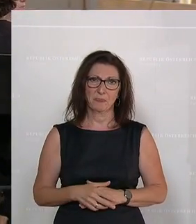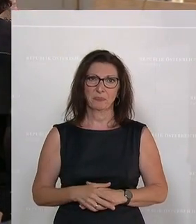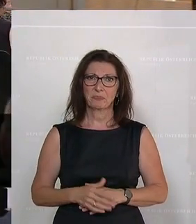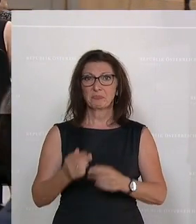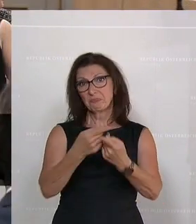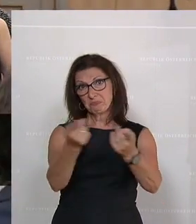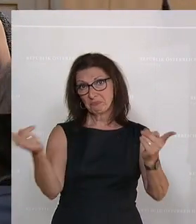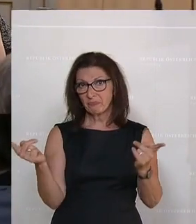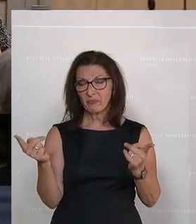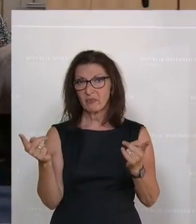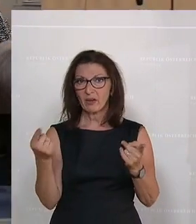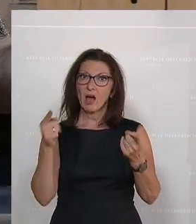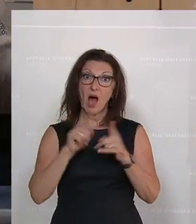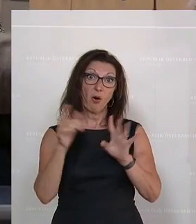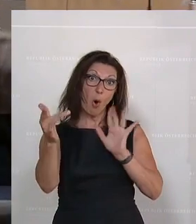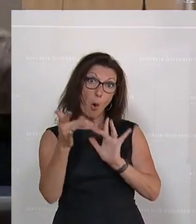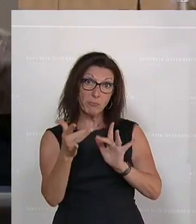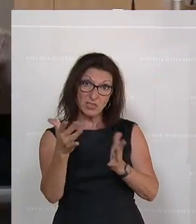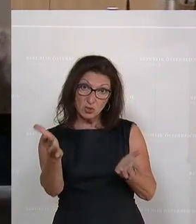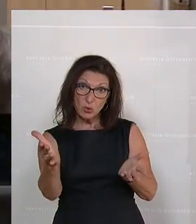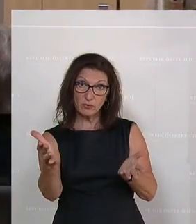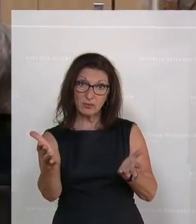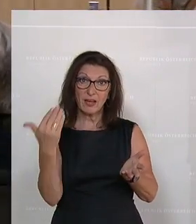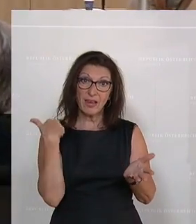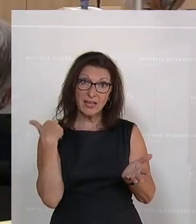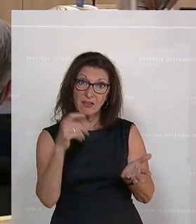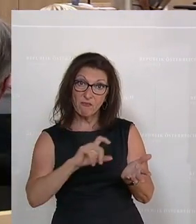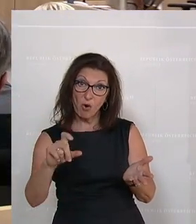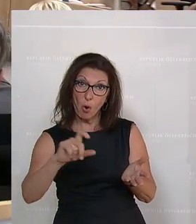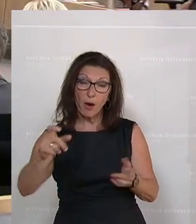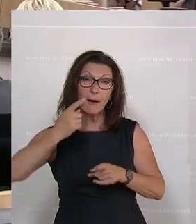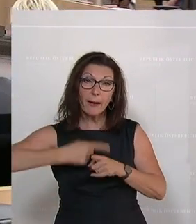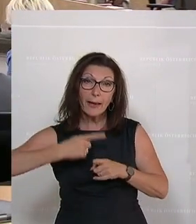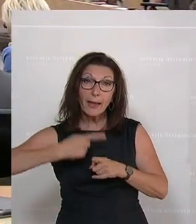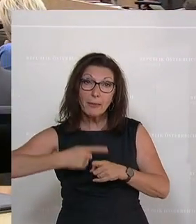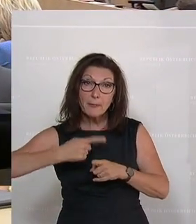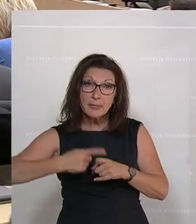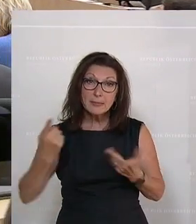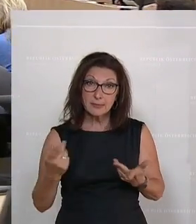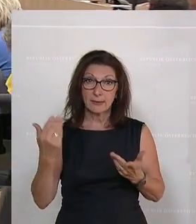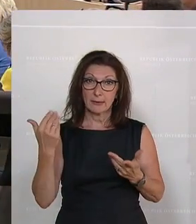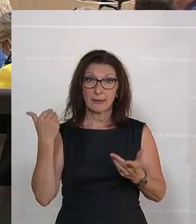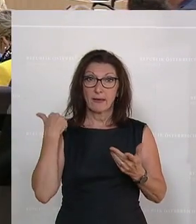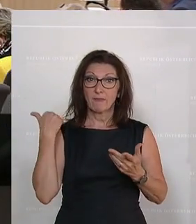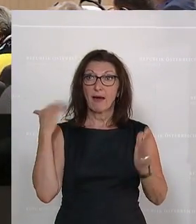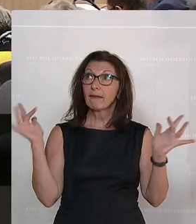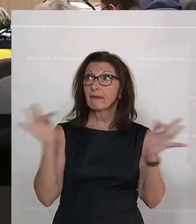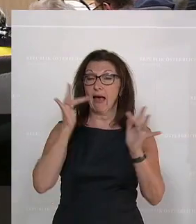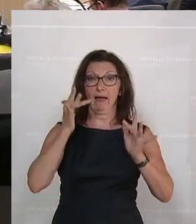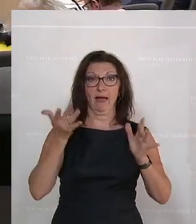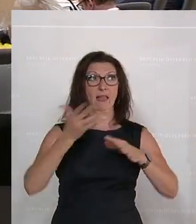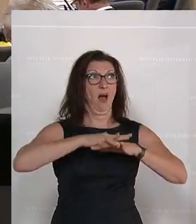besonders auch von der opposition in den vergangenen wochen regelmäßig spürbare maßnahmen gegen die teuerung